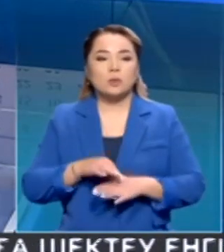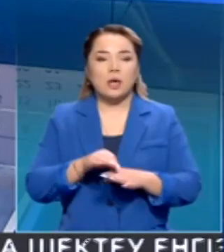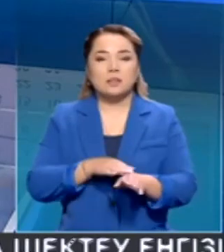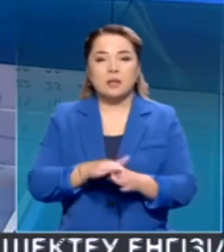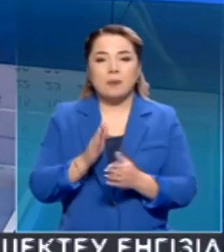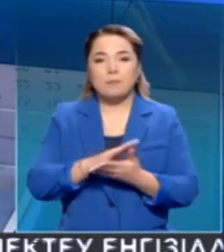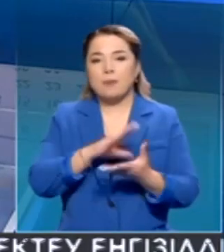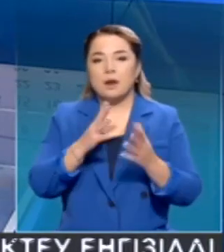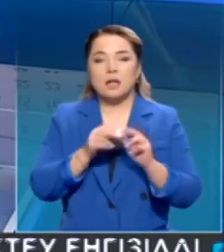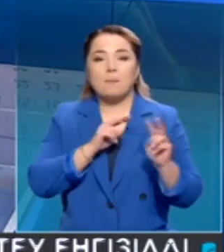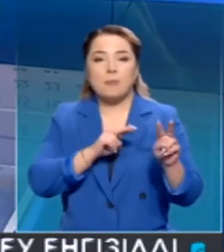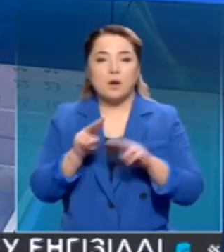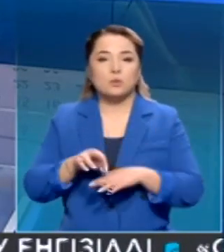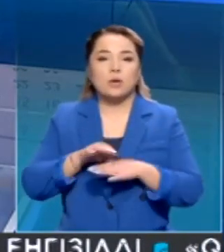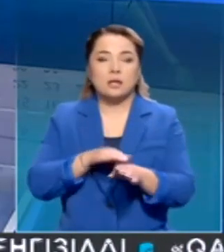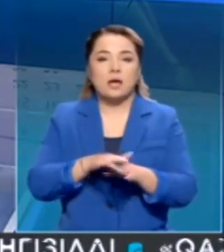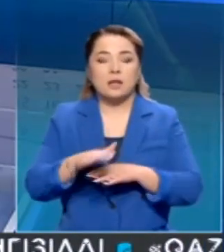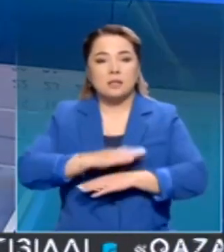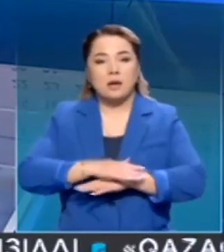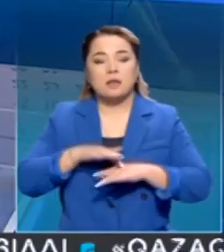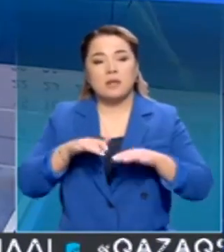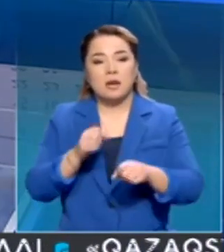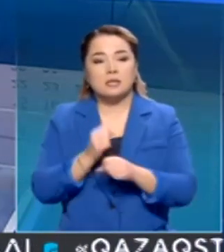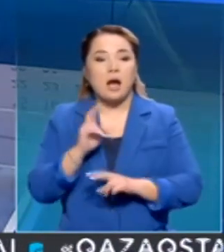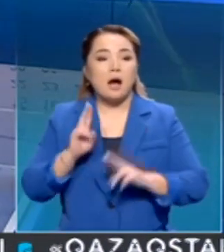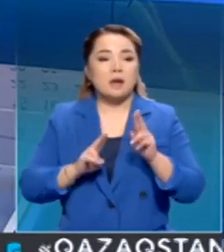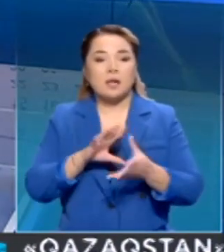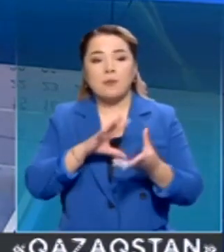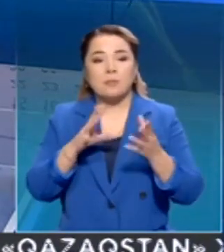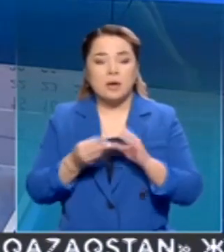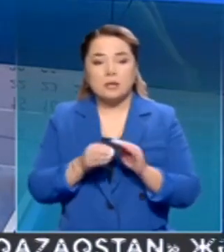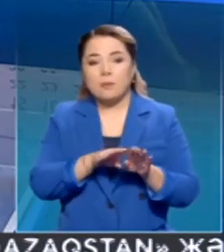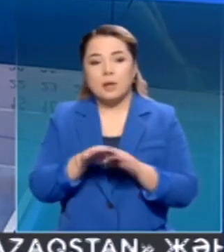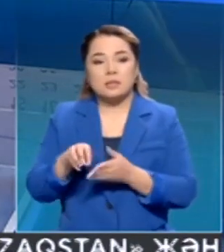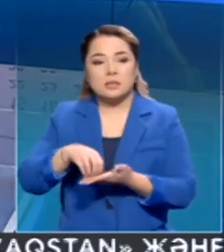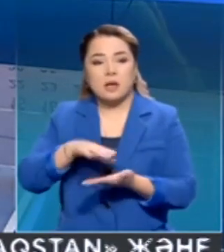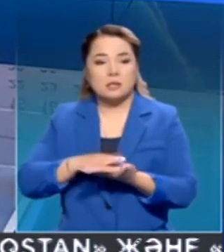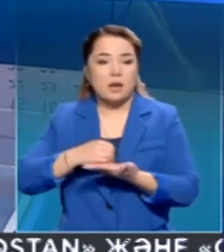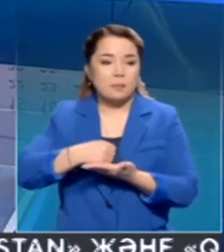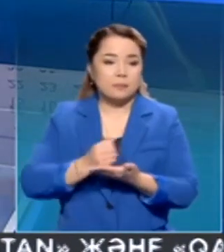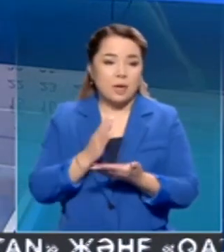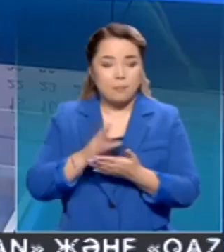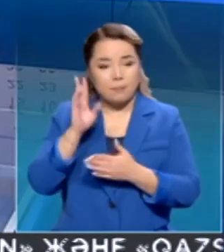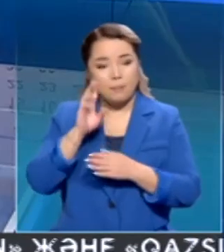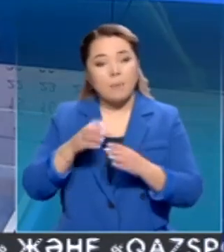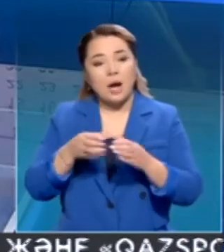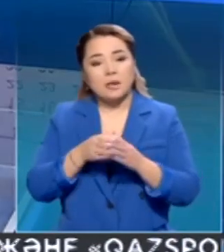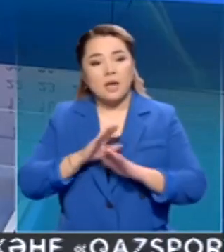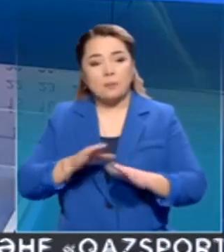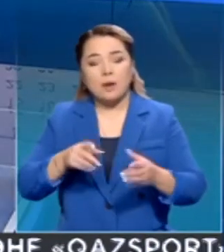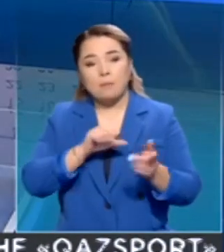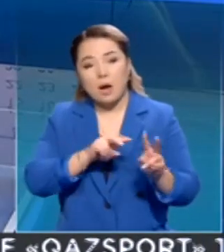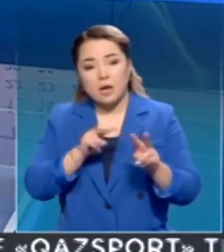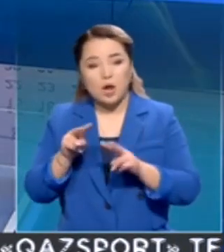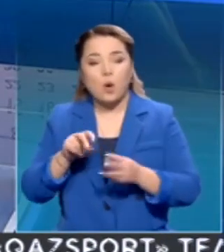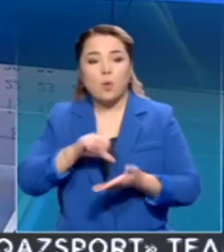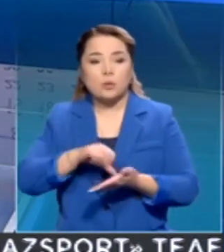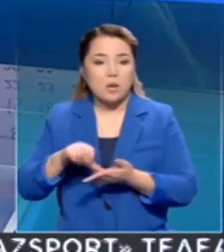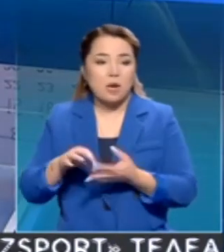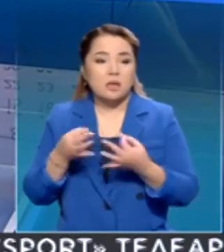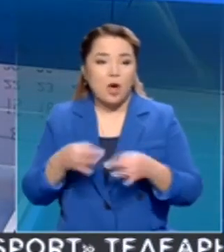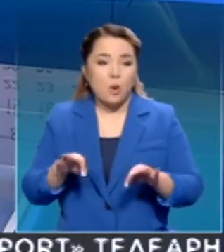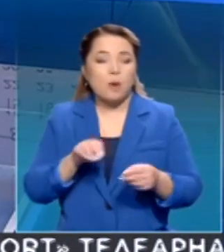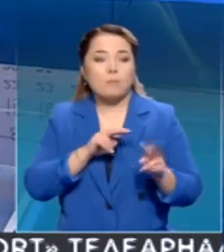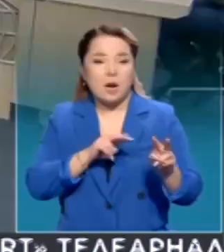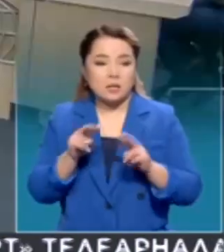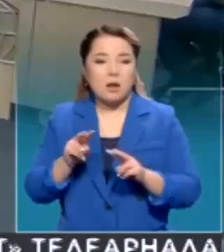Сайлаудағы барлық байқаушылар іс-әрекетінің бірыңғай қағидалары белгіленді. Бүгін партиялық емес байқау орталығының өкілдері тәуелсіз байқаушылардың